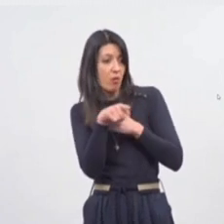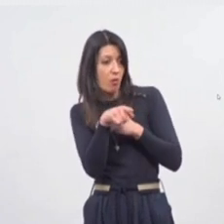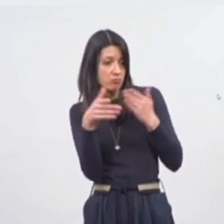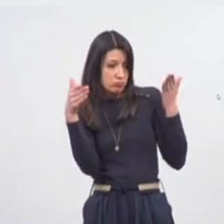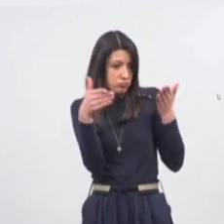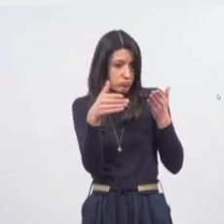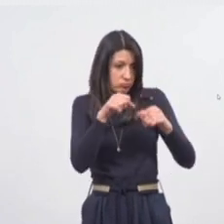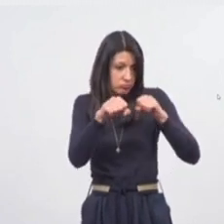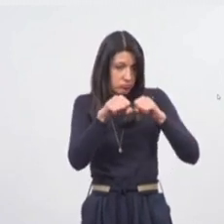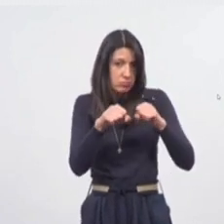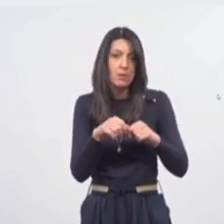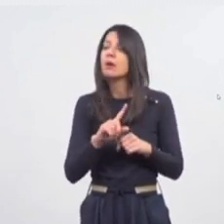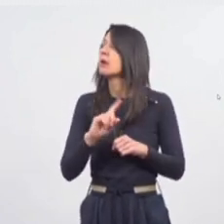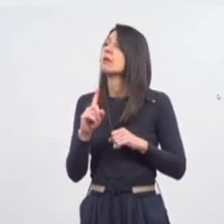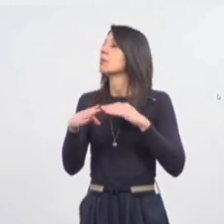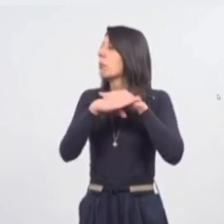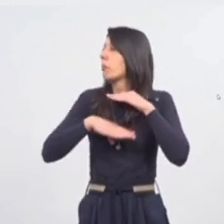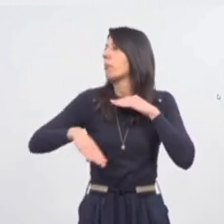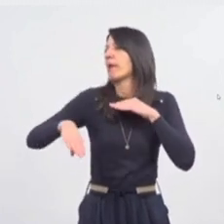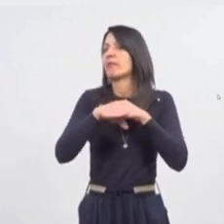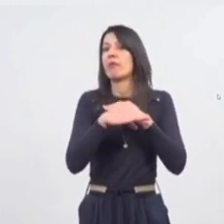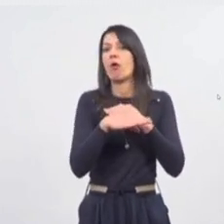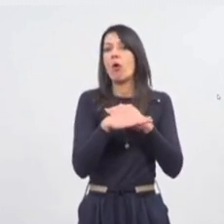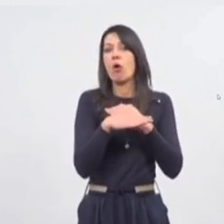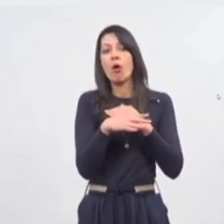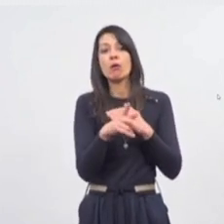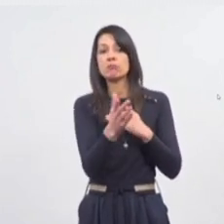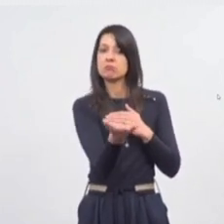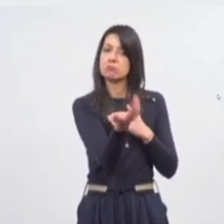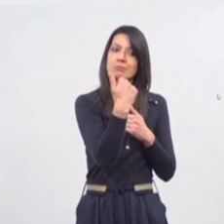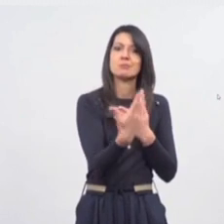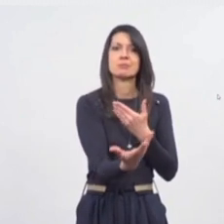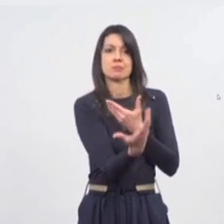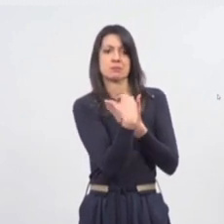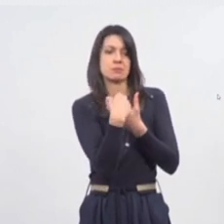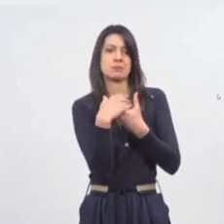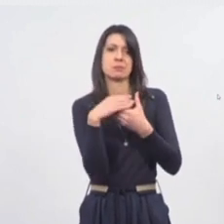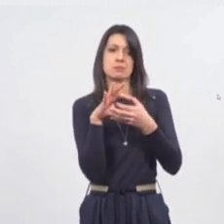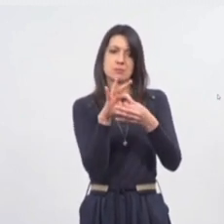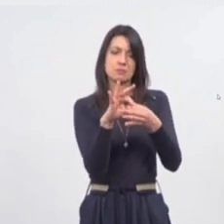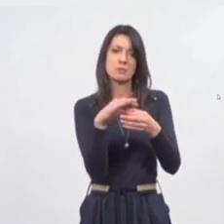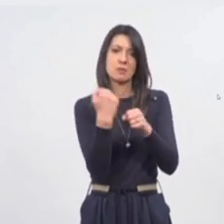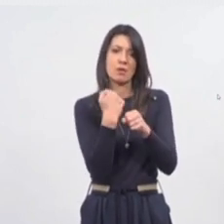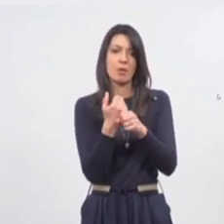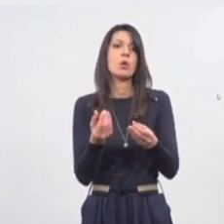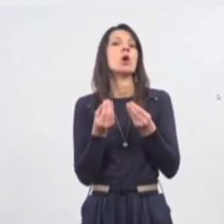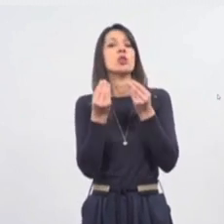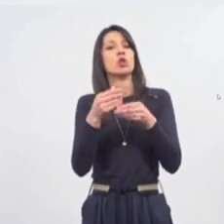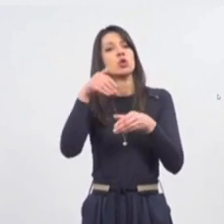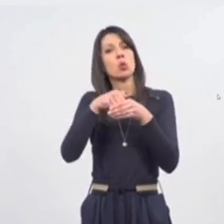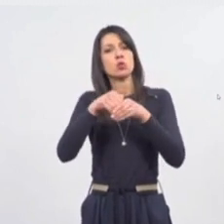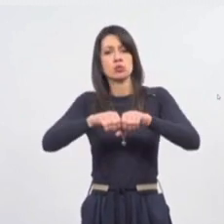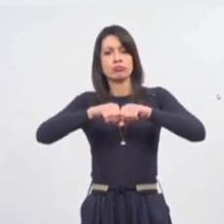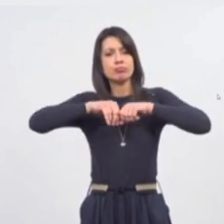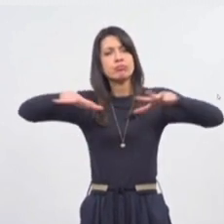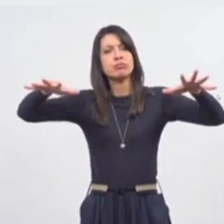Les plateformes ne sont pas visées. Elles sont appelées à coopérer pour améliorer la découvrabilité des contenus. Nous voulons